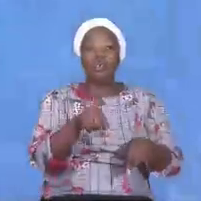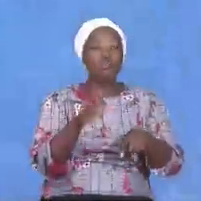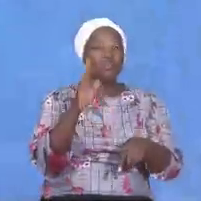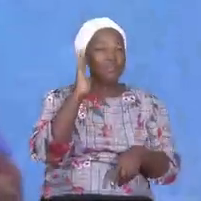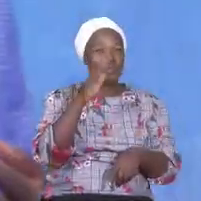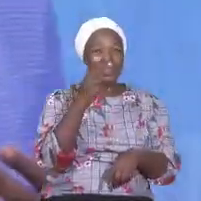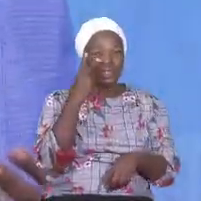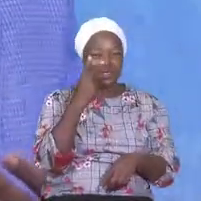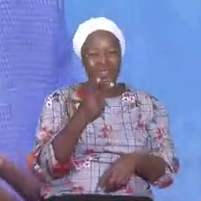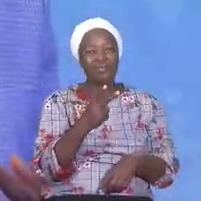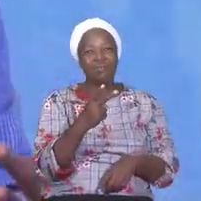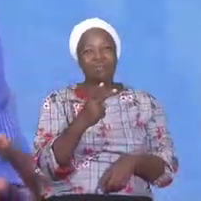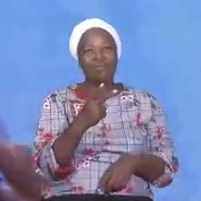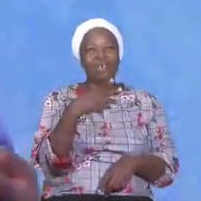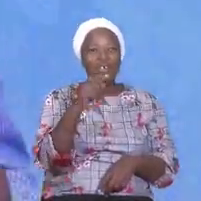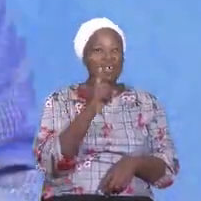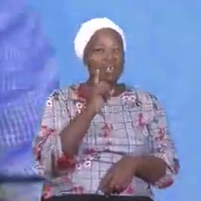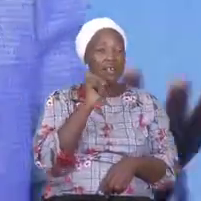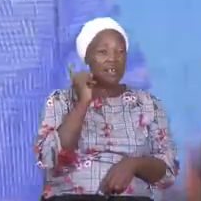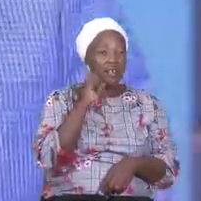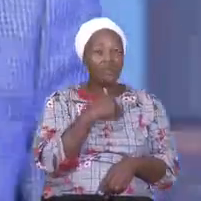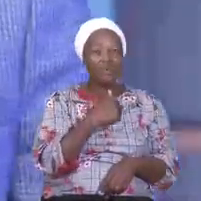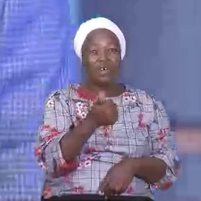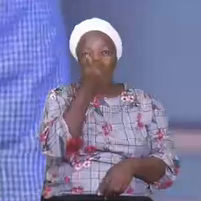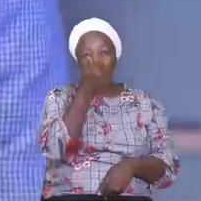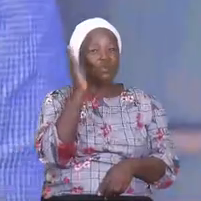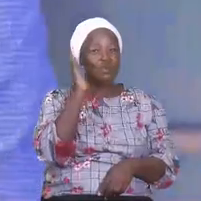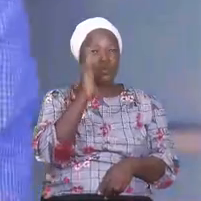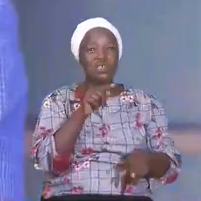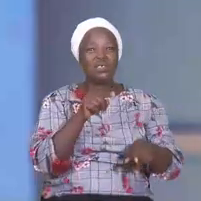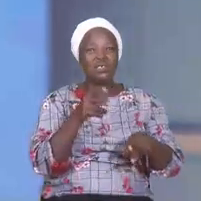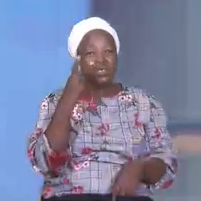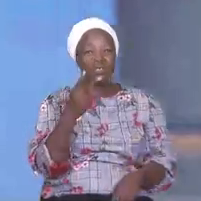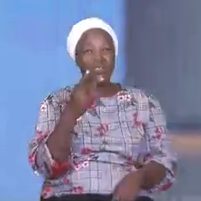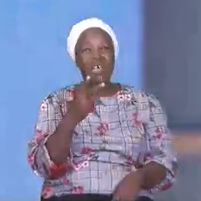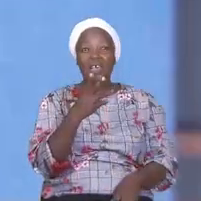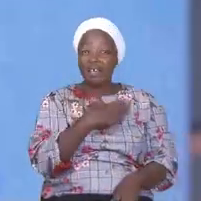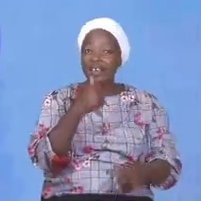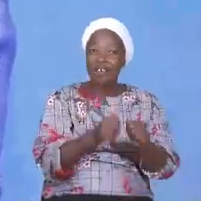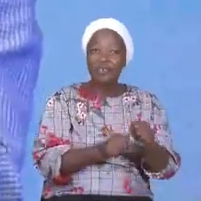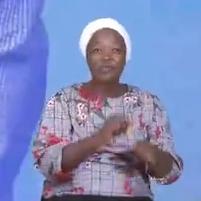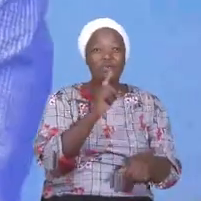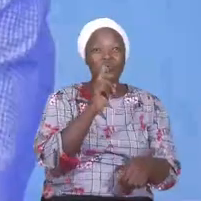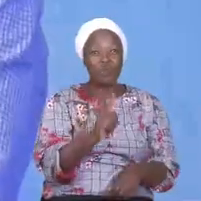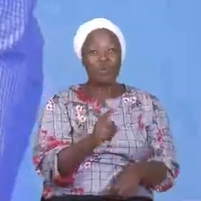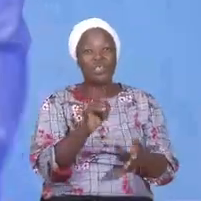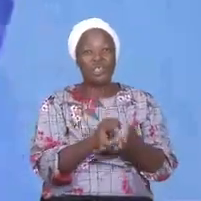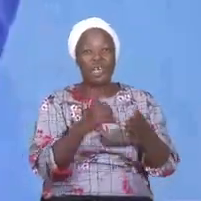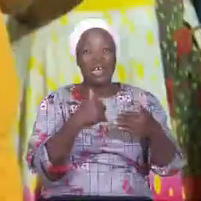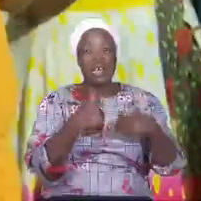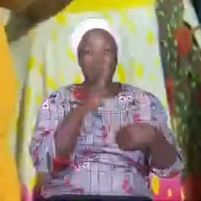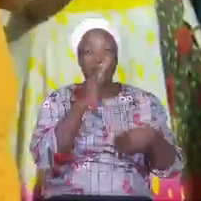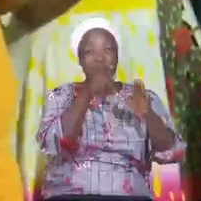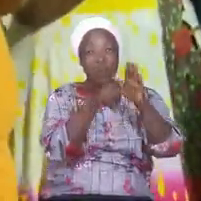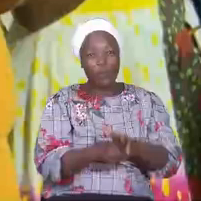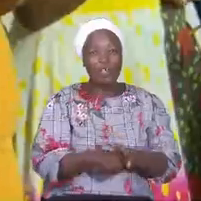Les aveugles verront. Les paralytiques le verront. Les sourds et muets le